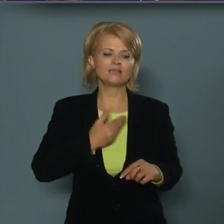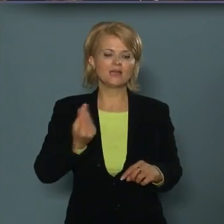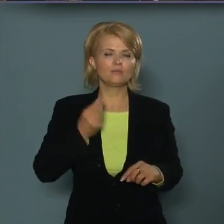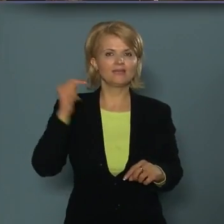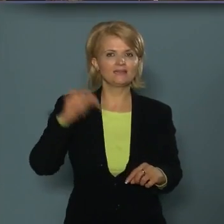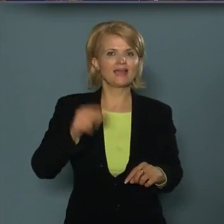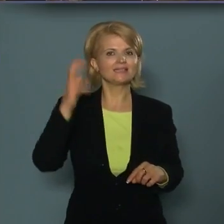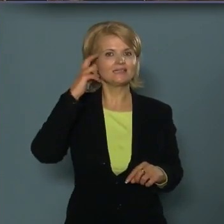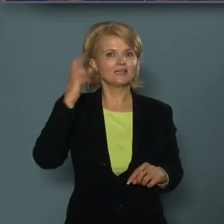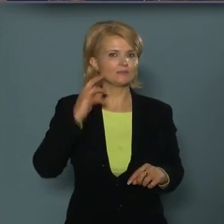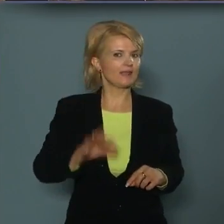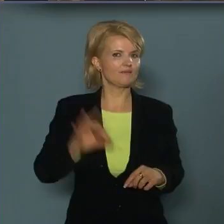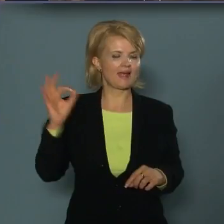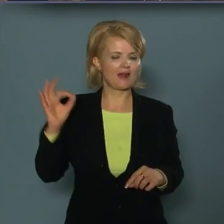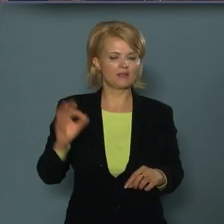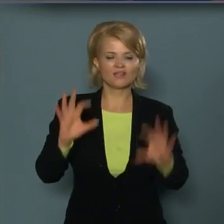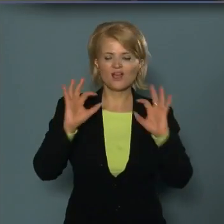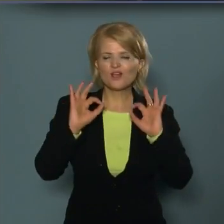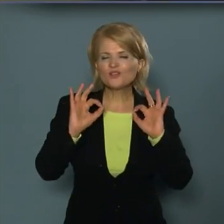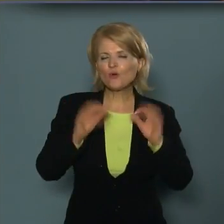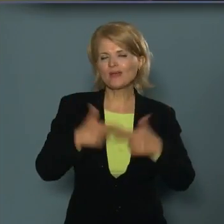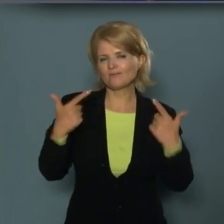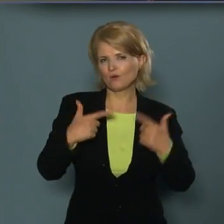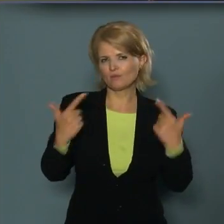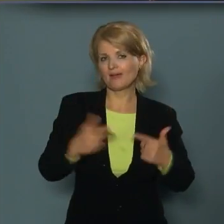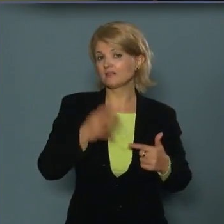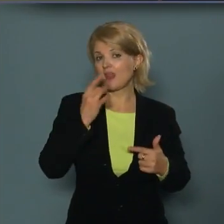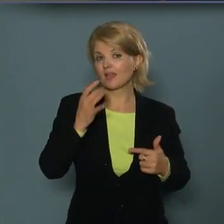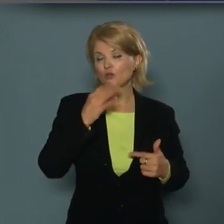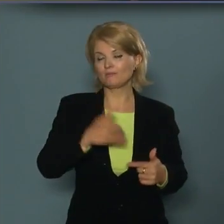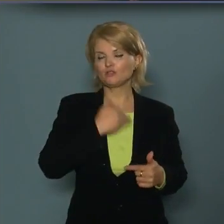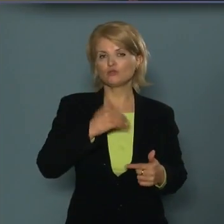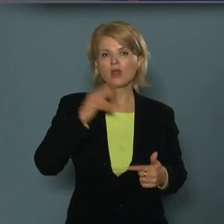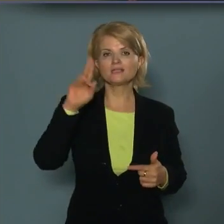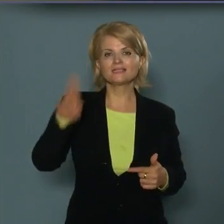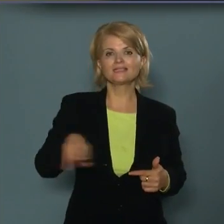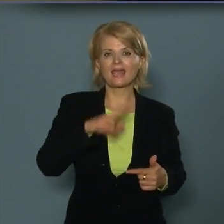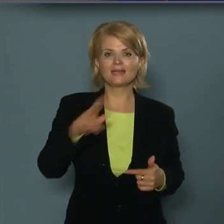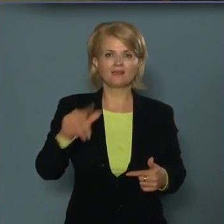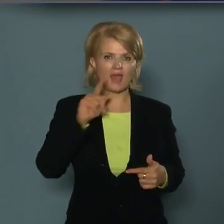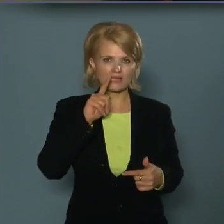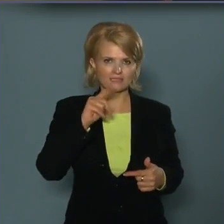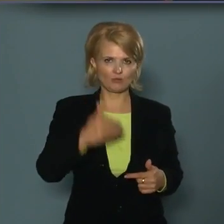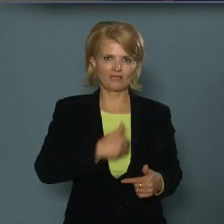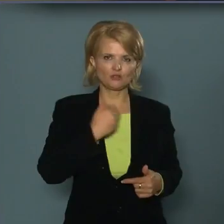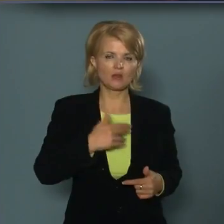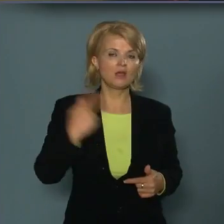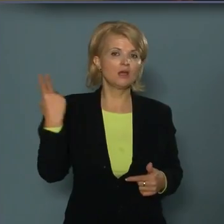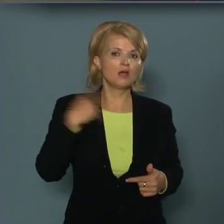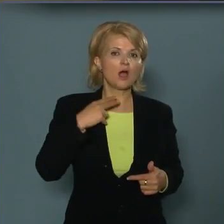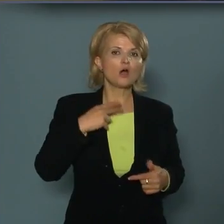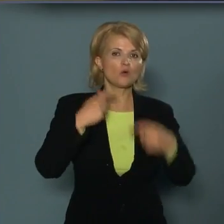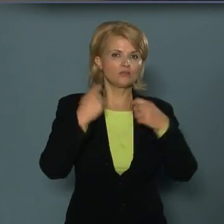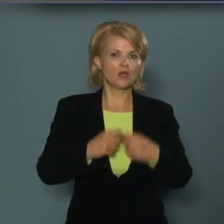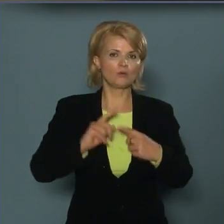ezt az intézményt választották? Nagyon jó az információ. Egyik legjobb iskola, Szent László. Angol